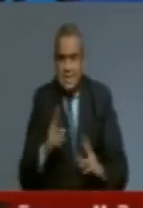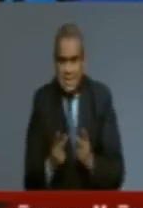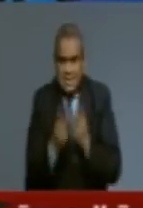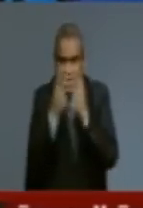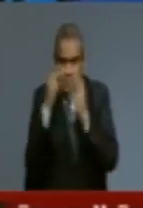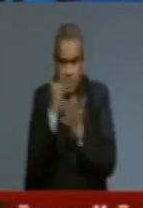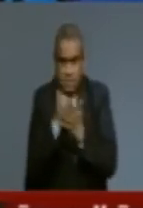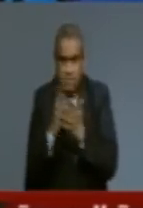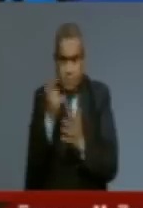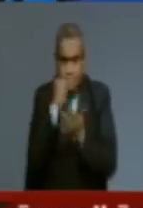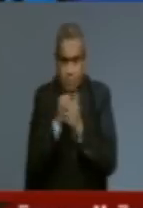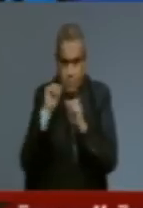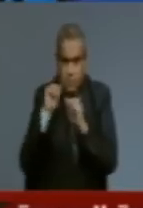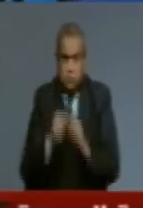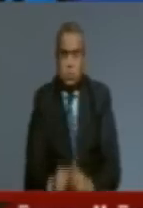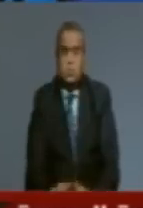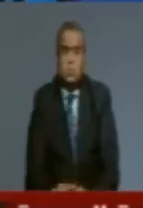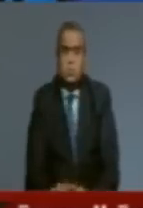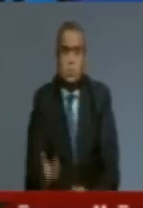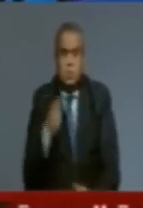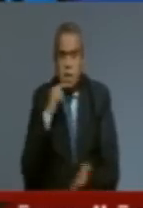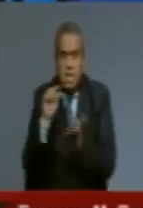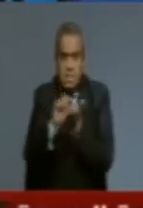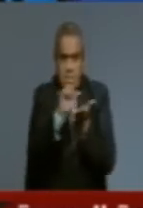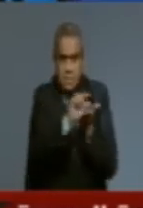وجميع الدول المشاركة فيه